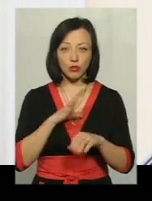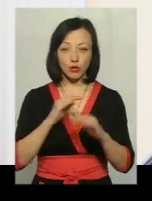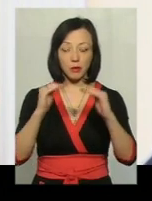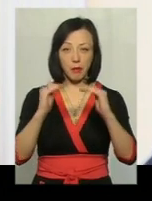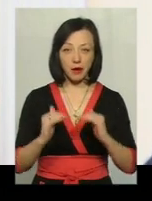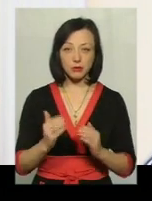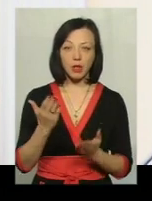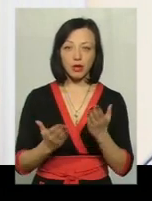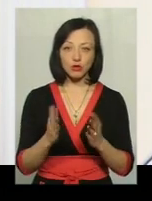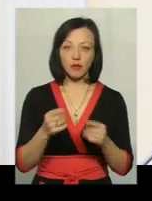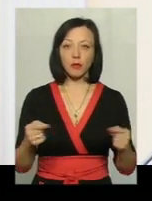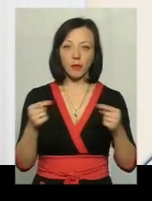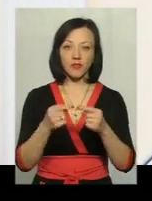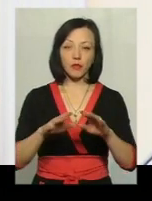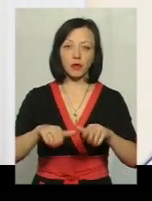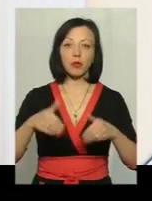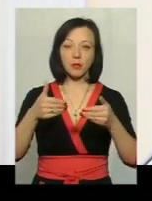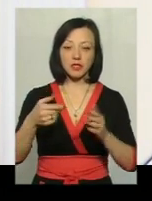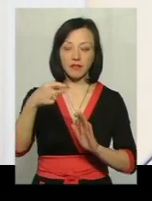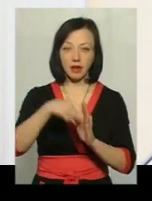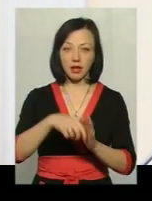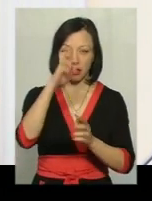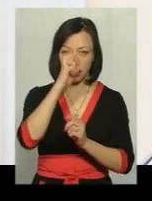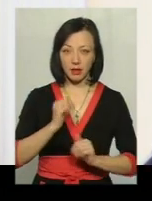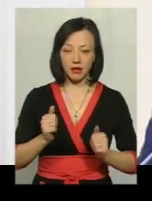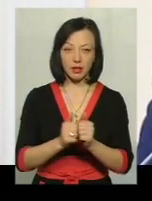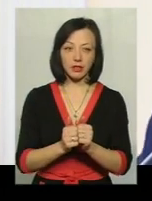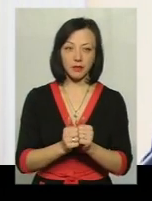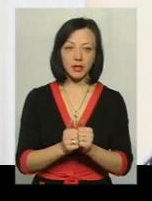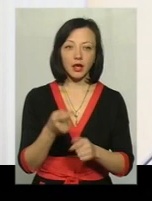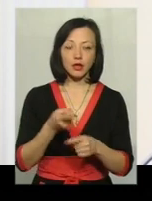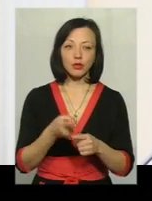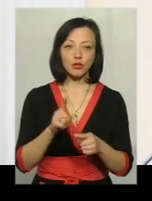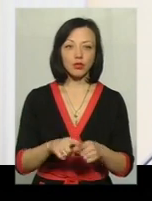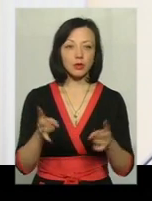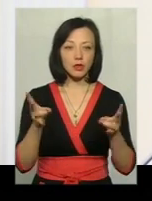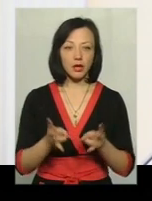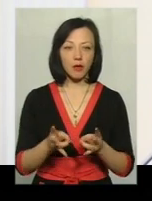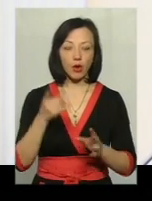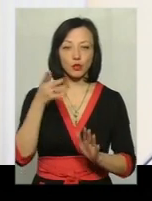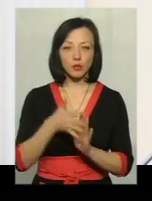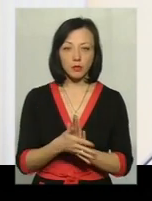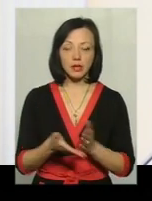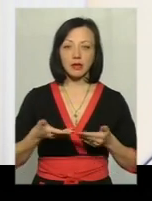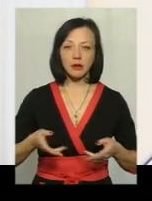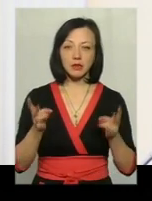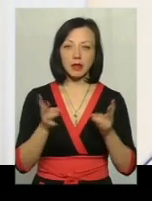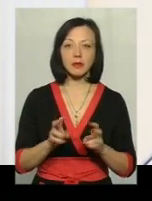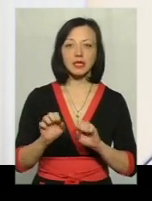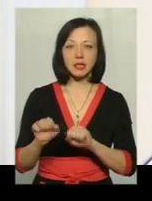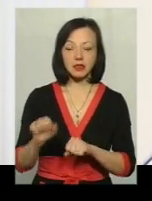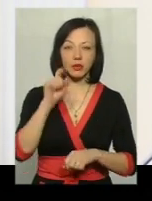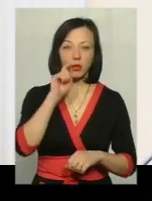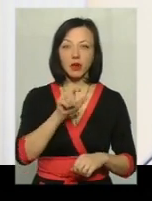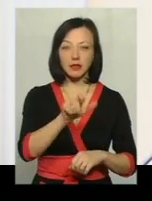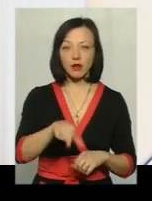меншими, якщо буде відповідна пропозиція всередині країни. Тому треба розуміти, що нам треба і захистити